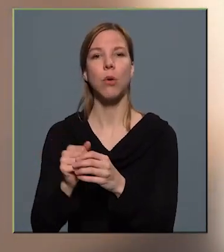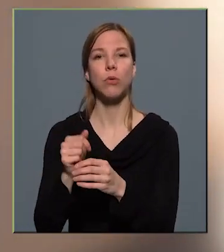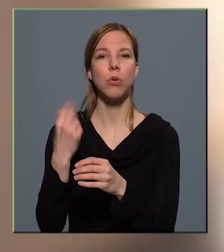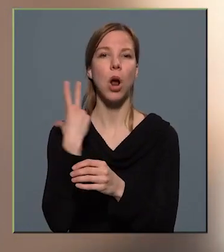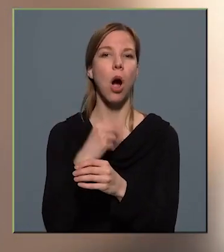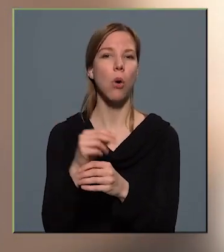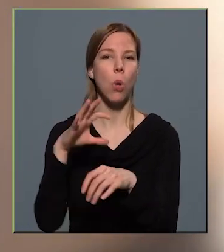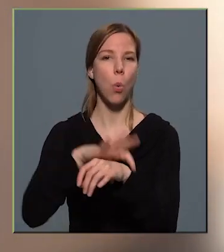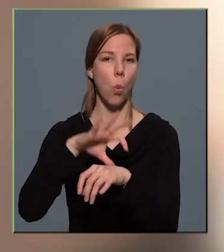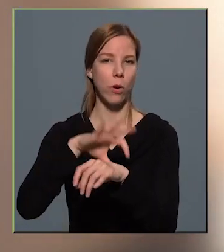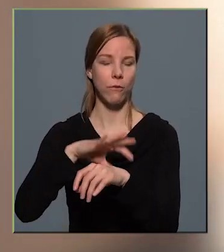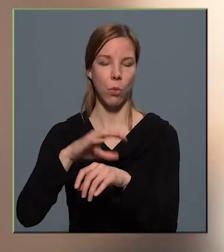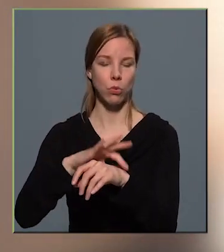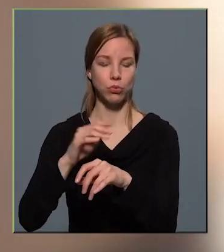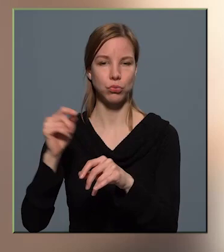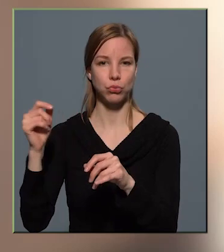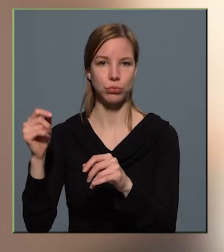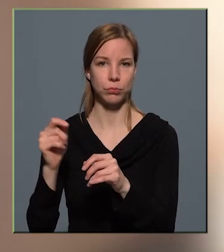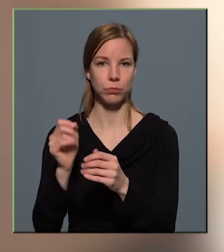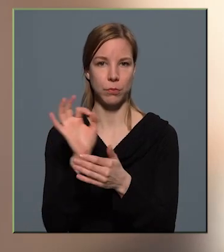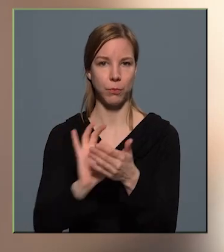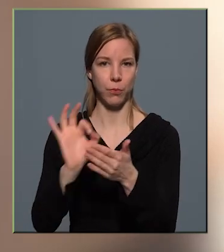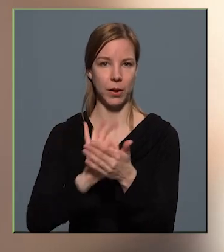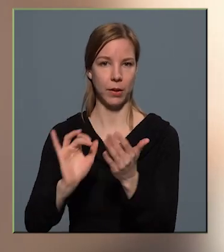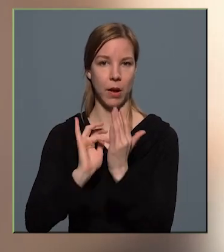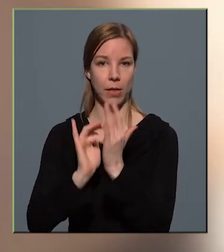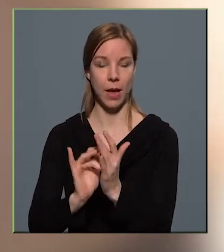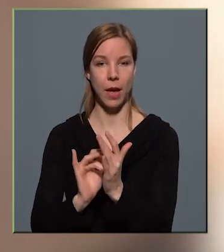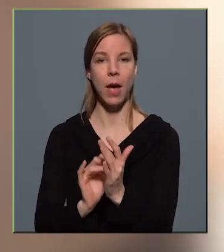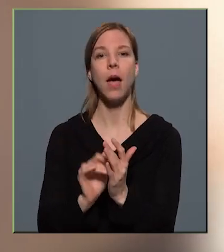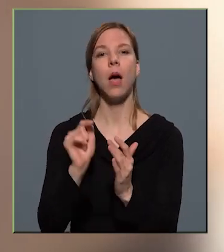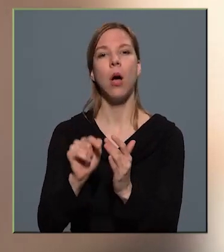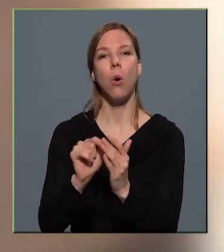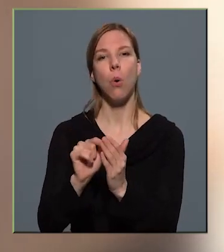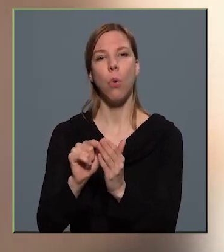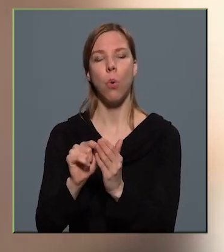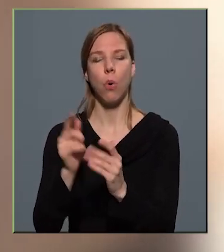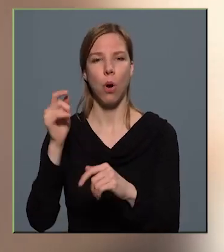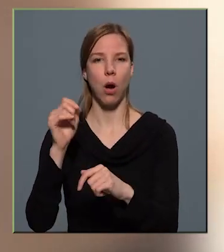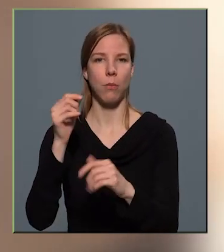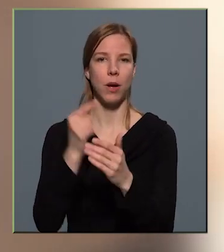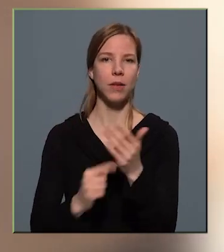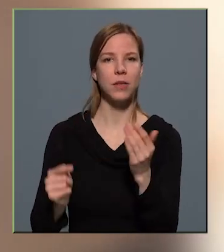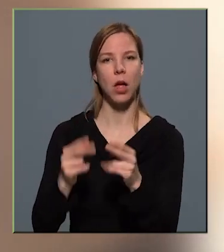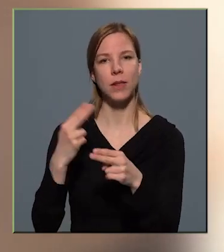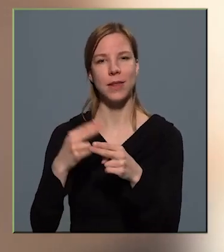1866-ban kiadott tudományos munkájában, ezért őt tekintik a Down-szindróma